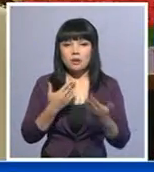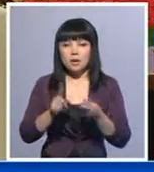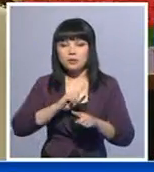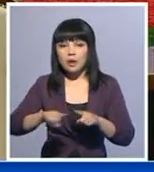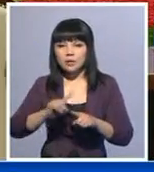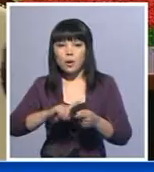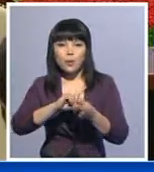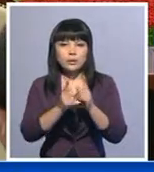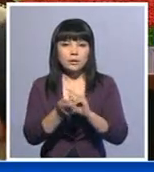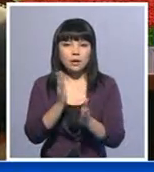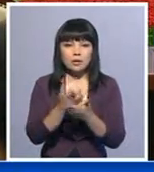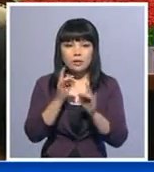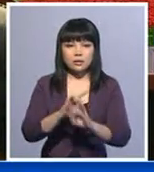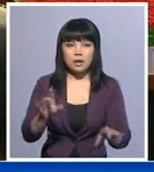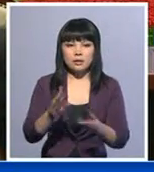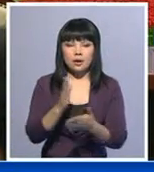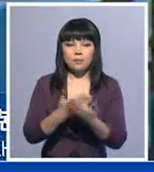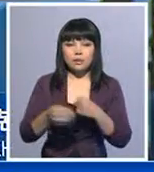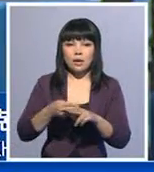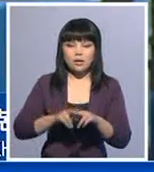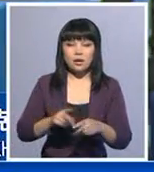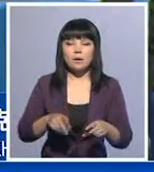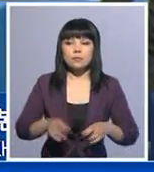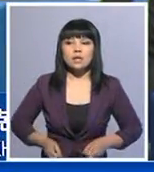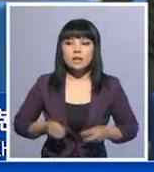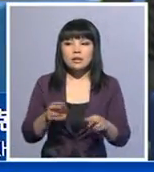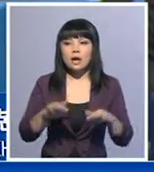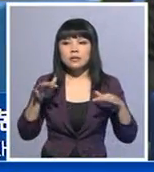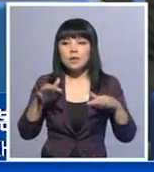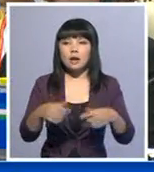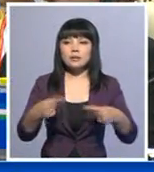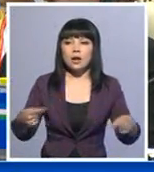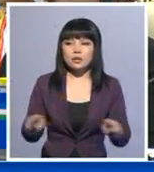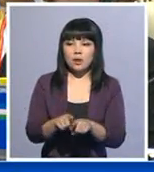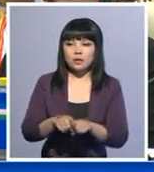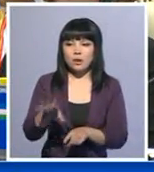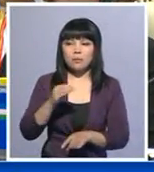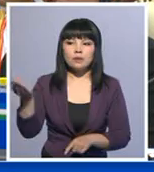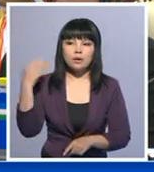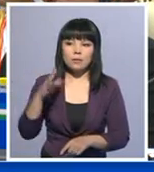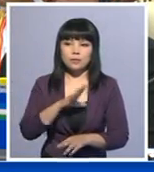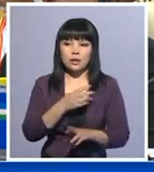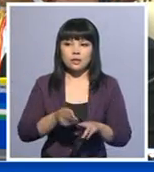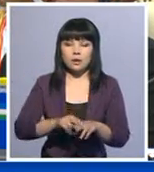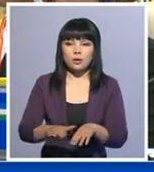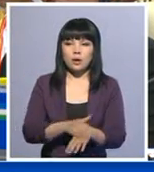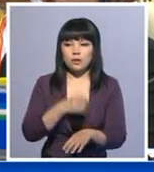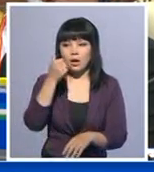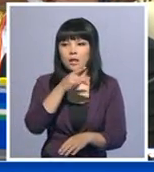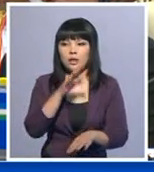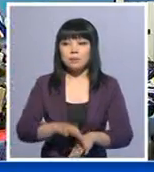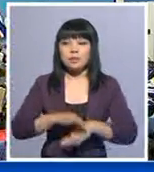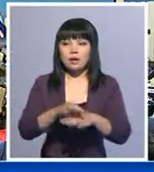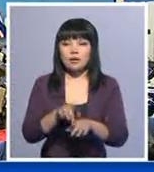өзгеріп бара жатқанын айтты. Төзімсіздік, агрессия, терроризм мен экстремизм, бір сөзбен айтқанда, бұрын бұғып жатқан қауіптер жылдам бас көтеріп бірден